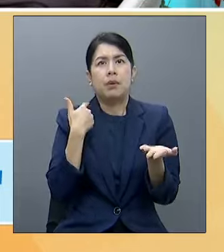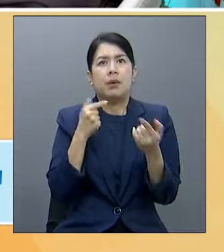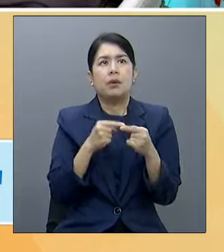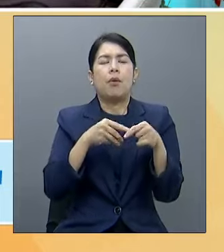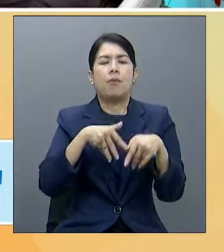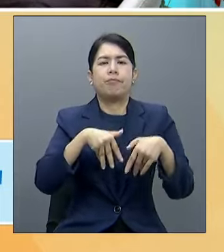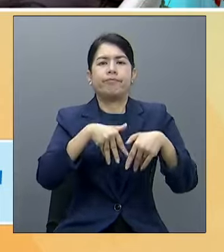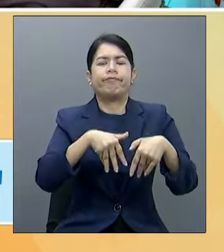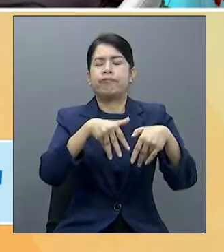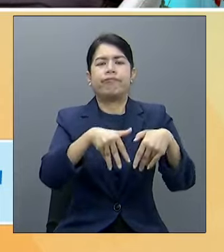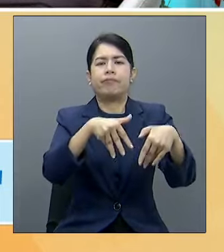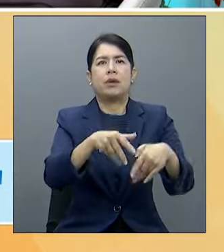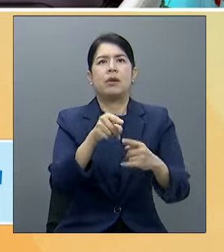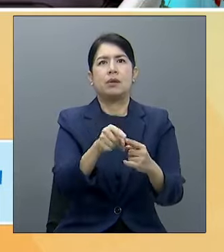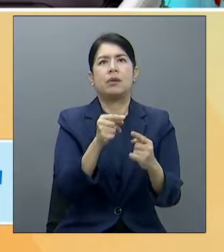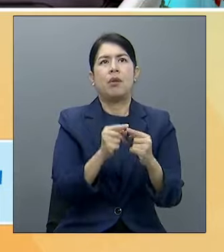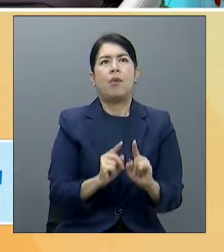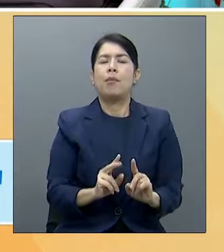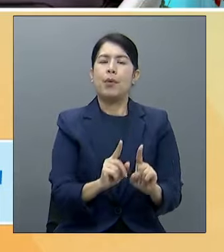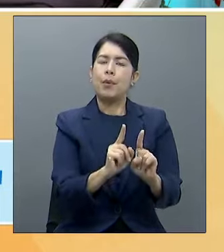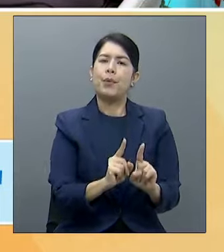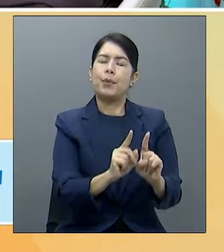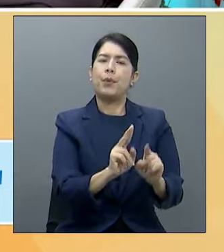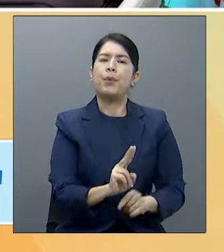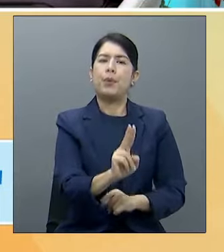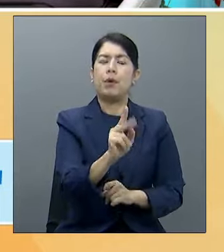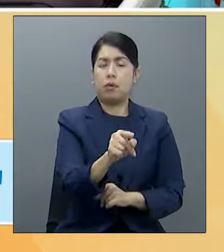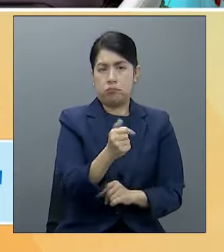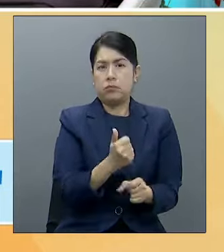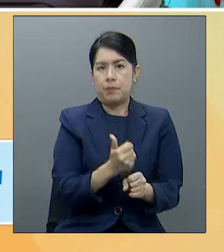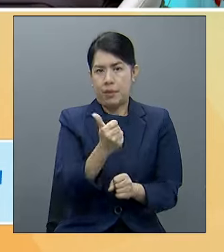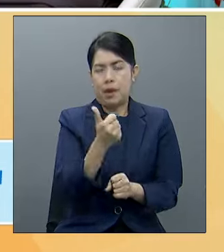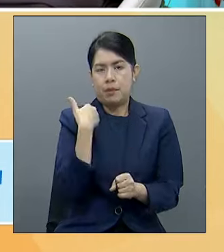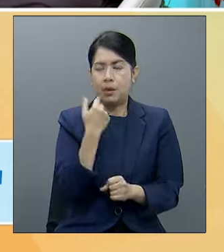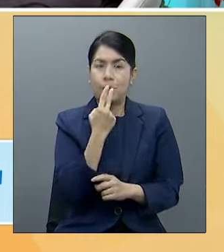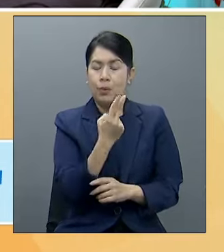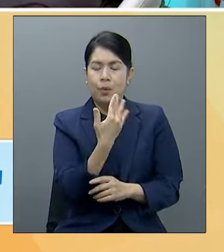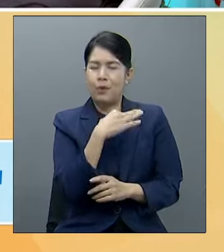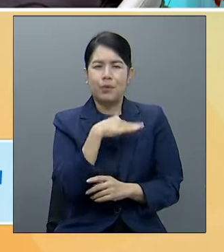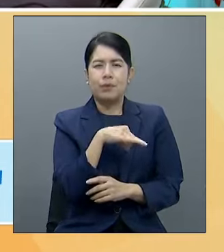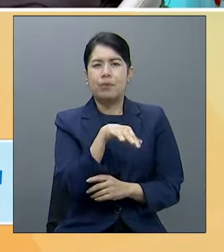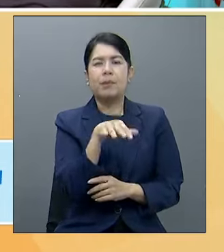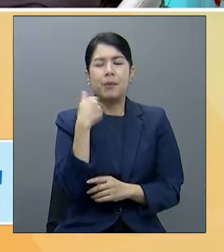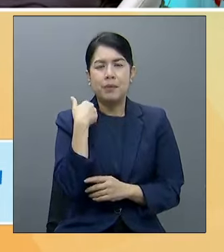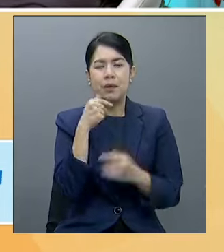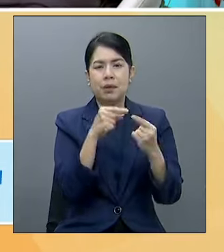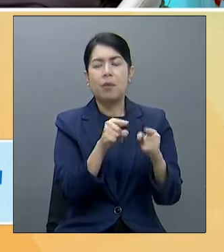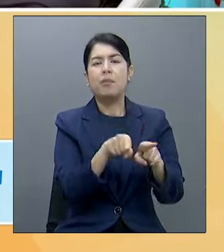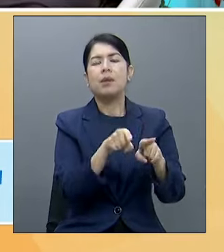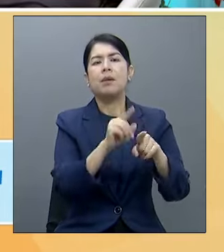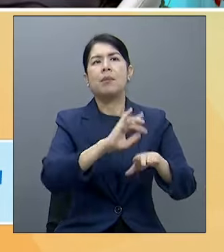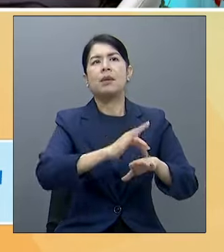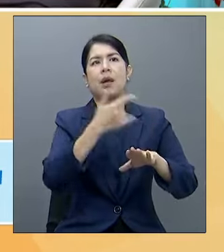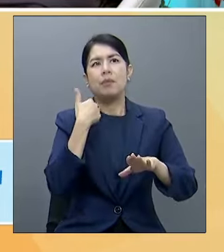อันเนี้ยได้ก่อนจดทะเบียนจริงเราได้คิดว่าคงจะมีคู่รักหลากหลายเพศอะค่ะมาเดินเพื่อเ